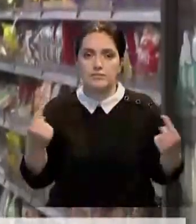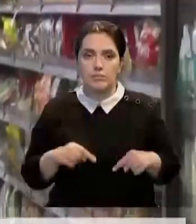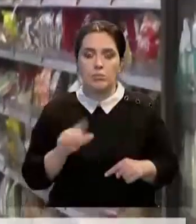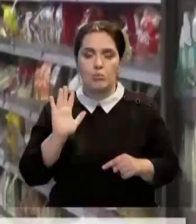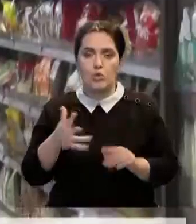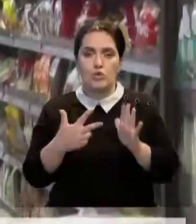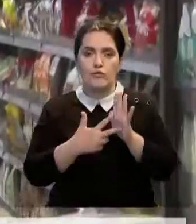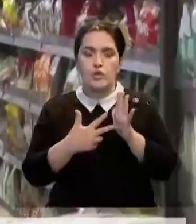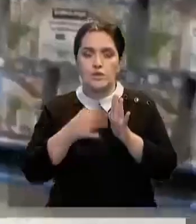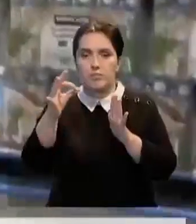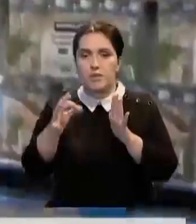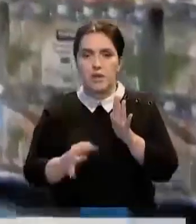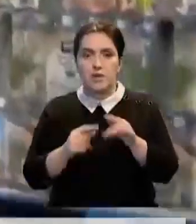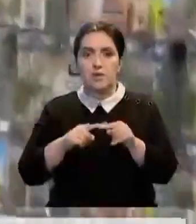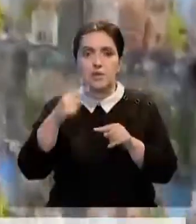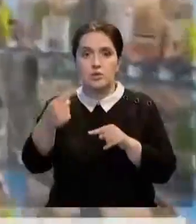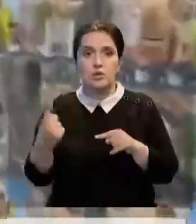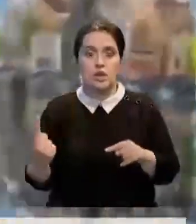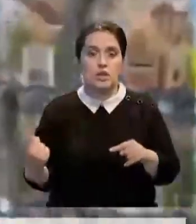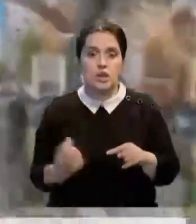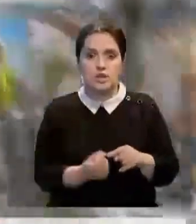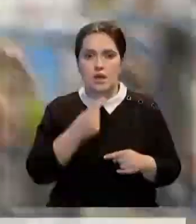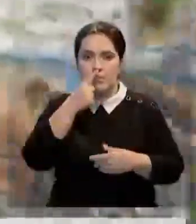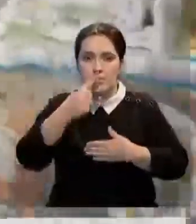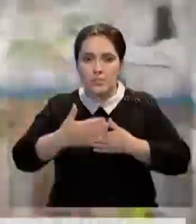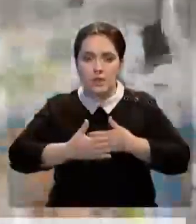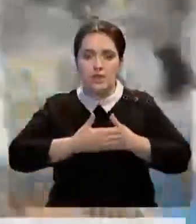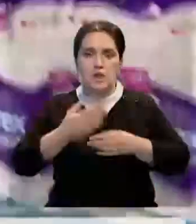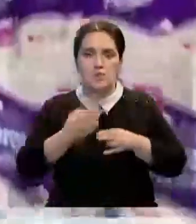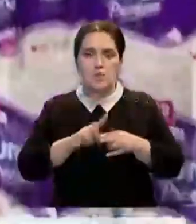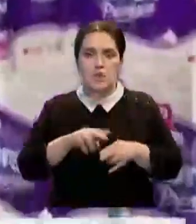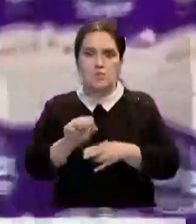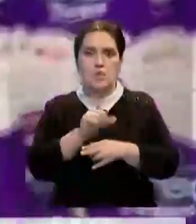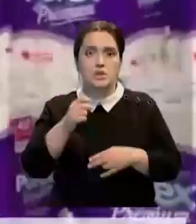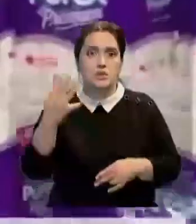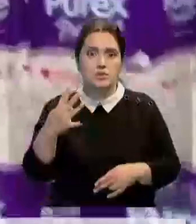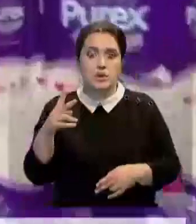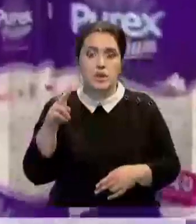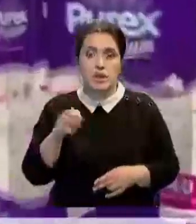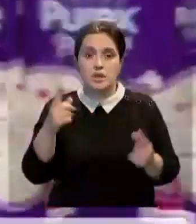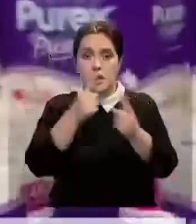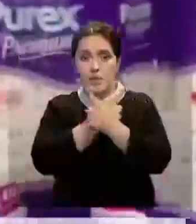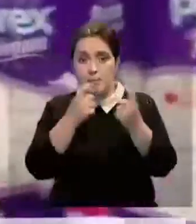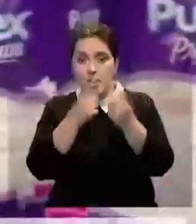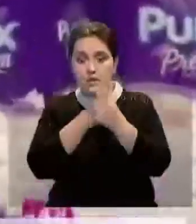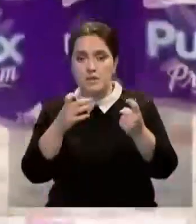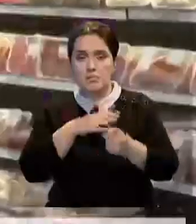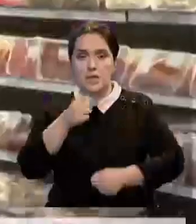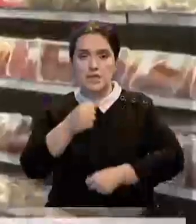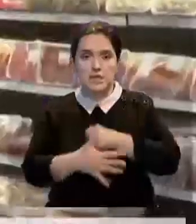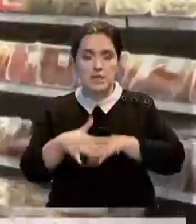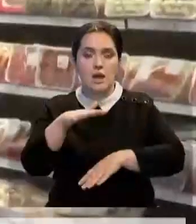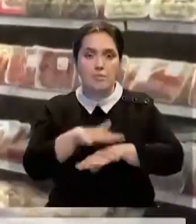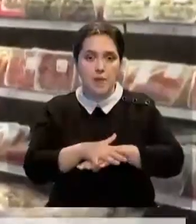выше 8% уже на следующей неделе. Это близко к максимуму за 4 десятилетия. Прогнозы озвучили в Центробанке